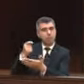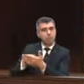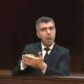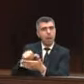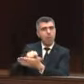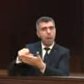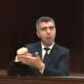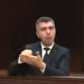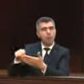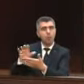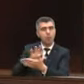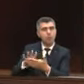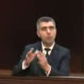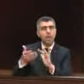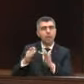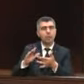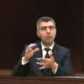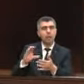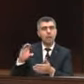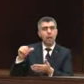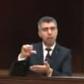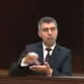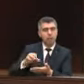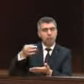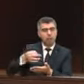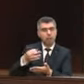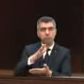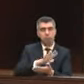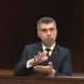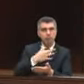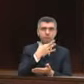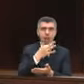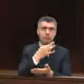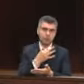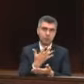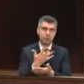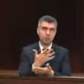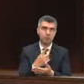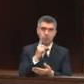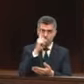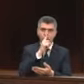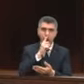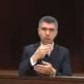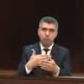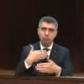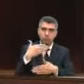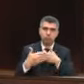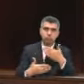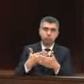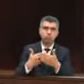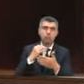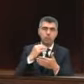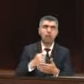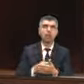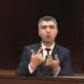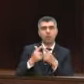المتعدد القنوات وكتعتمد واحد العدد ديال المنصات والأرضيات الرقمية. إذا نحن مقبلين كما قال السيد رئيس المنتدب قبل قليل